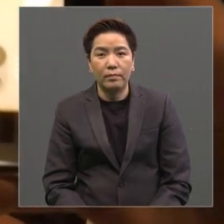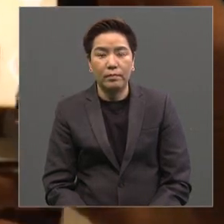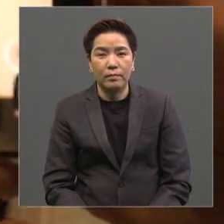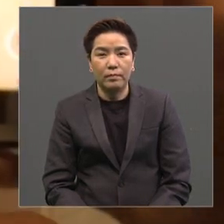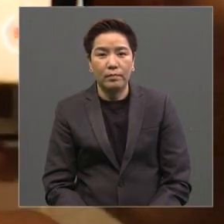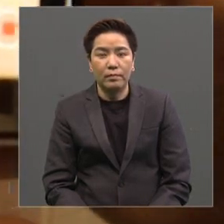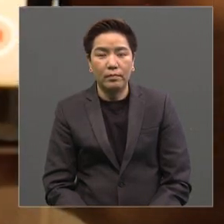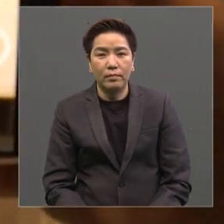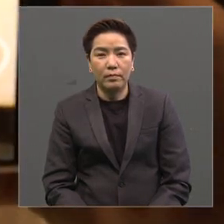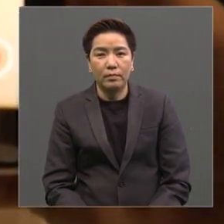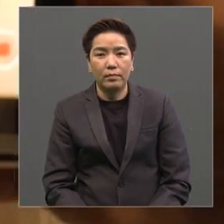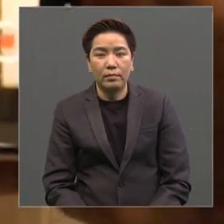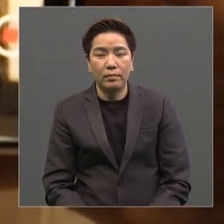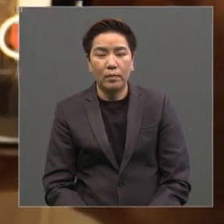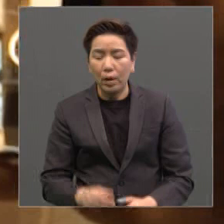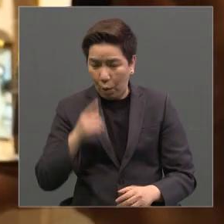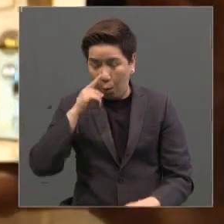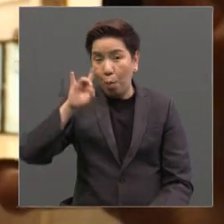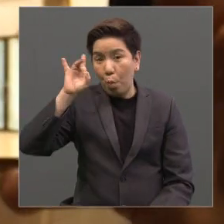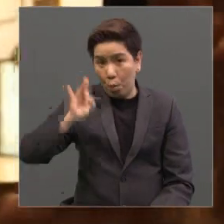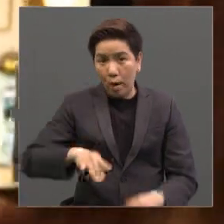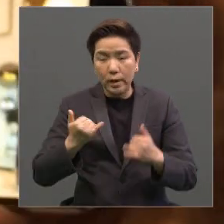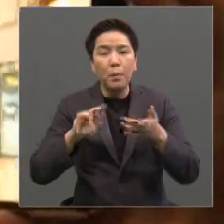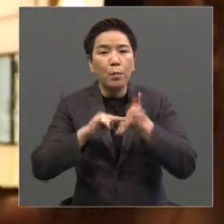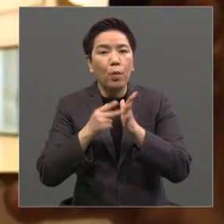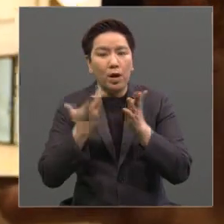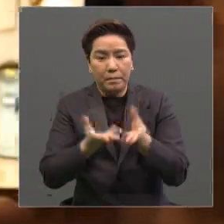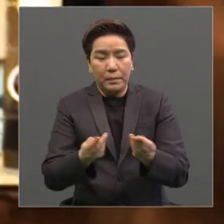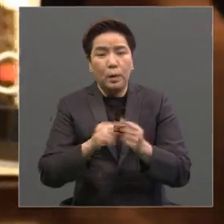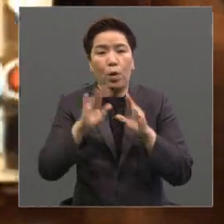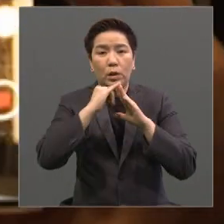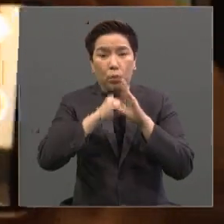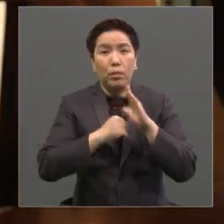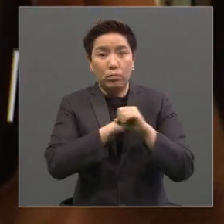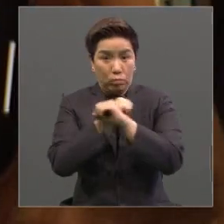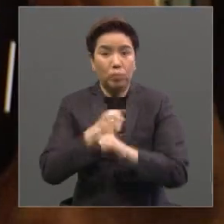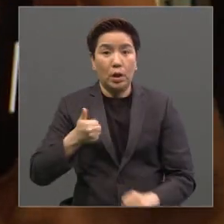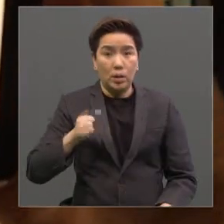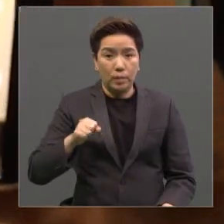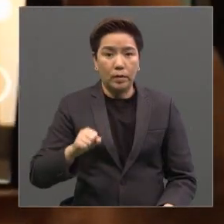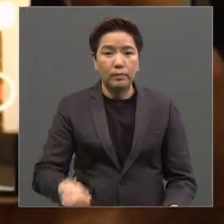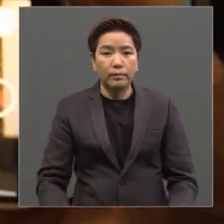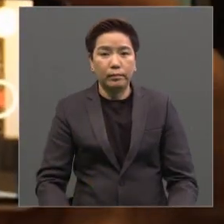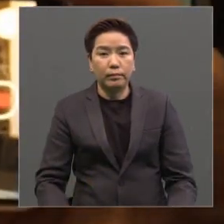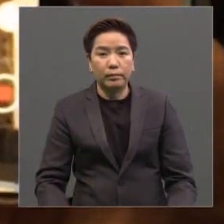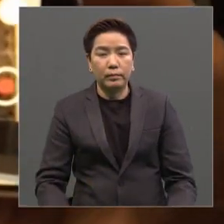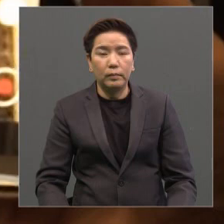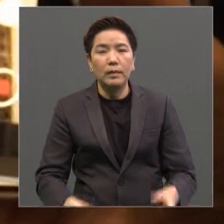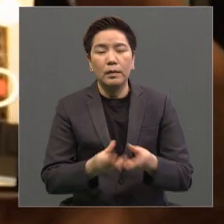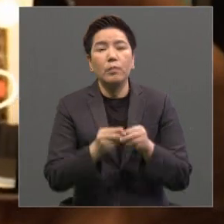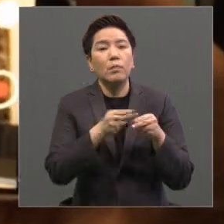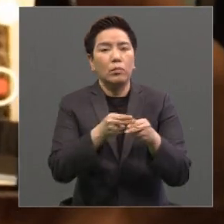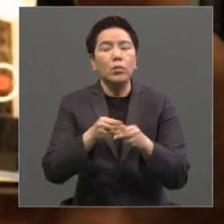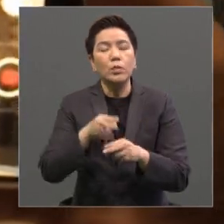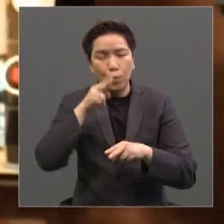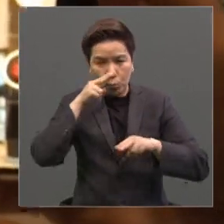ความรุนแรงที่เกิดขึ้นก็ยังถือว่าในส่วนของพื้นที่รับมือได้ใช่ไหมคะเป็นพื้นที่ก็